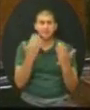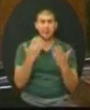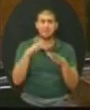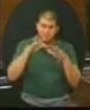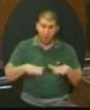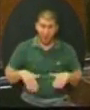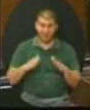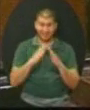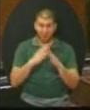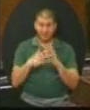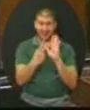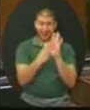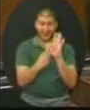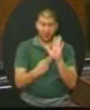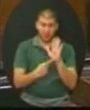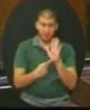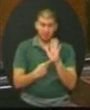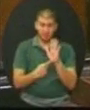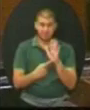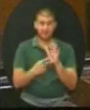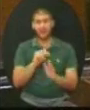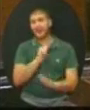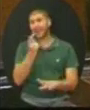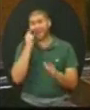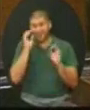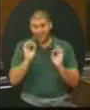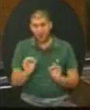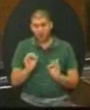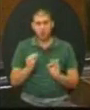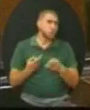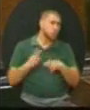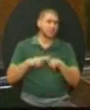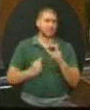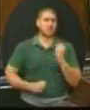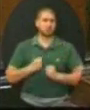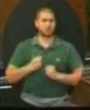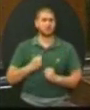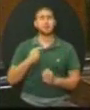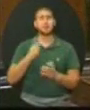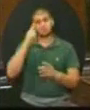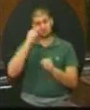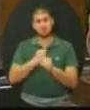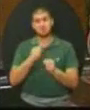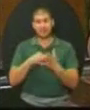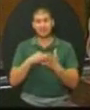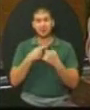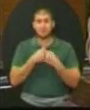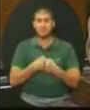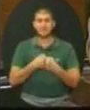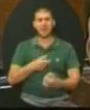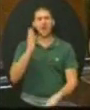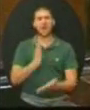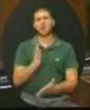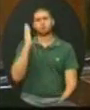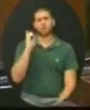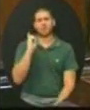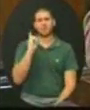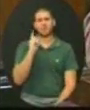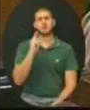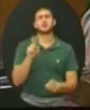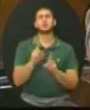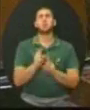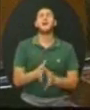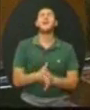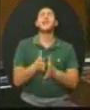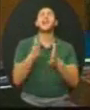פחות דירות לקריטריונים, יוצא. באופן הכי הגיוני, יוקשחו. לכן אוקיי. המאבק שלנו צריך להיות חד משמעי